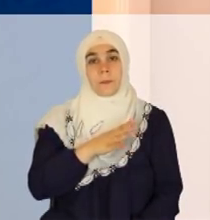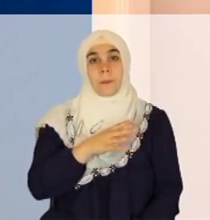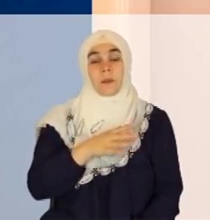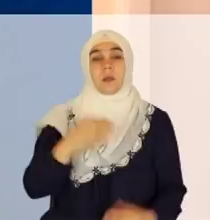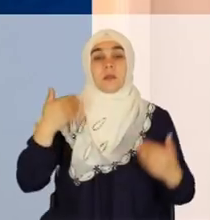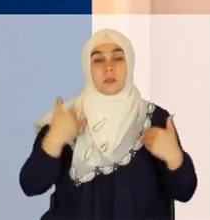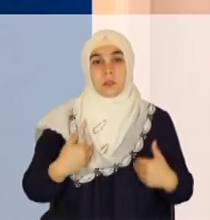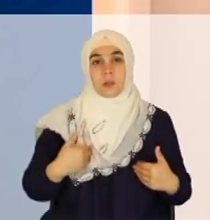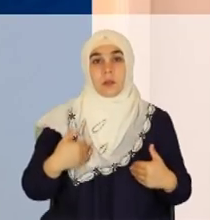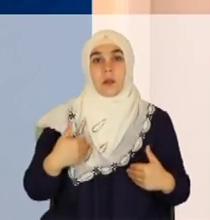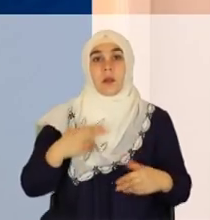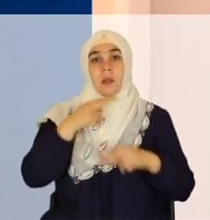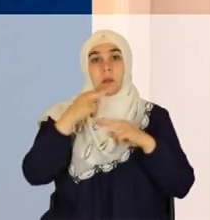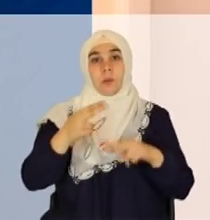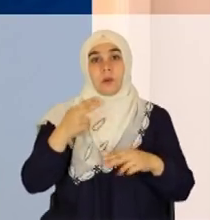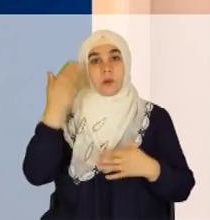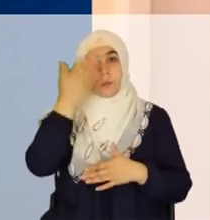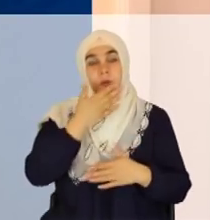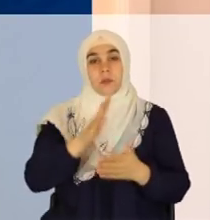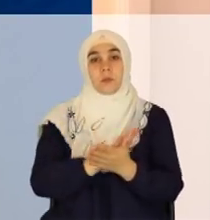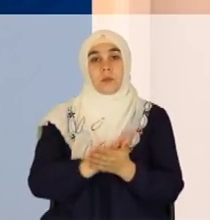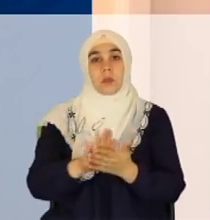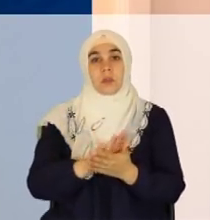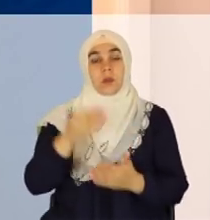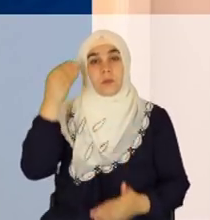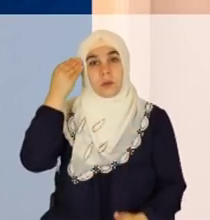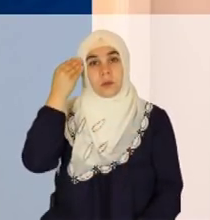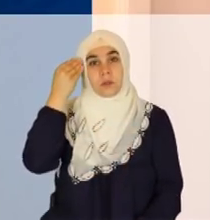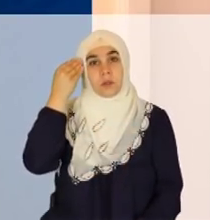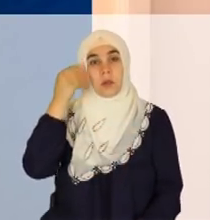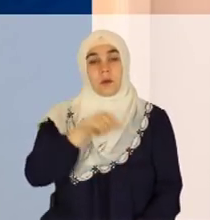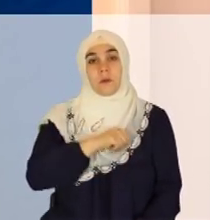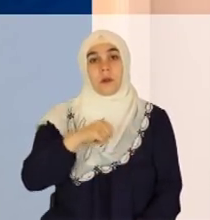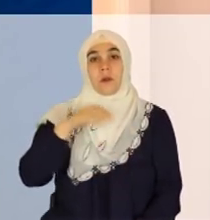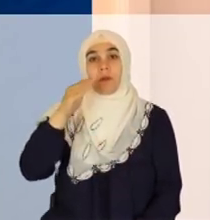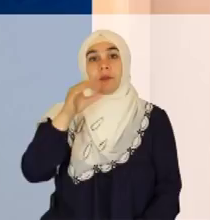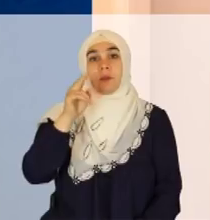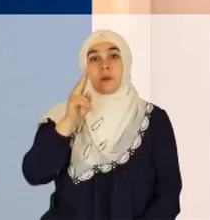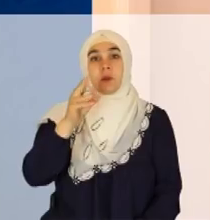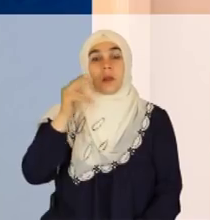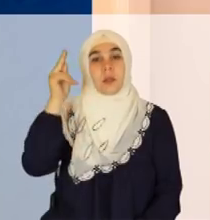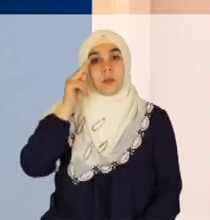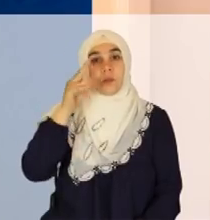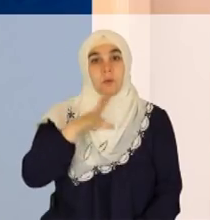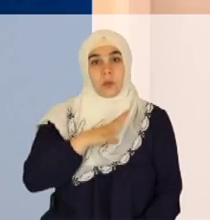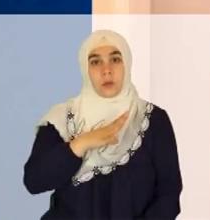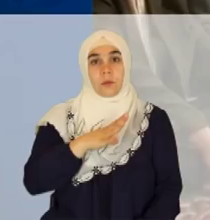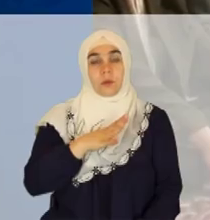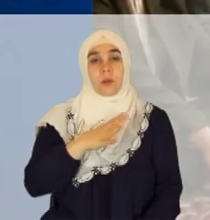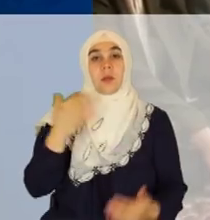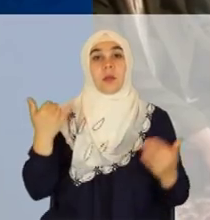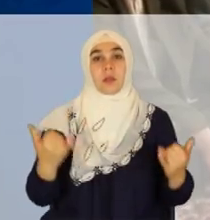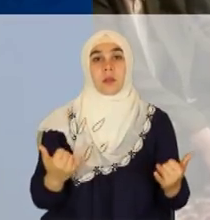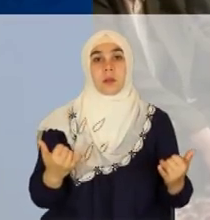Sırtı, bedenge verilir olan itibarını, bedenini tazıraş boyunca manasını biz fıkhı ilmiden okuyalım.